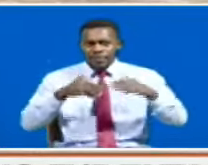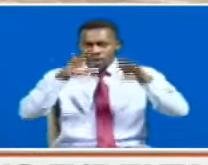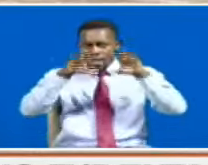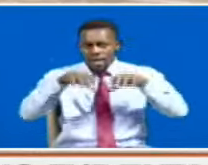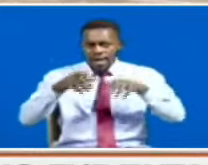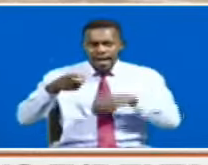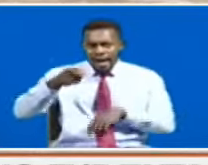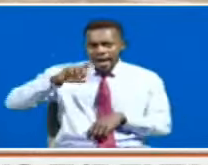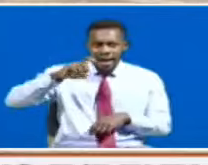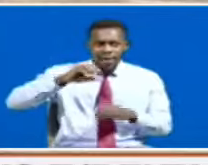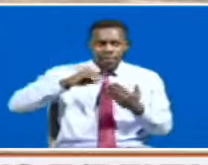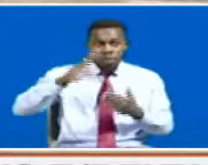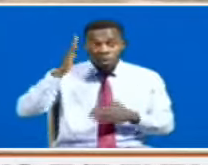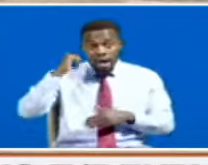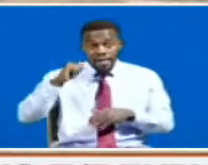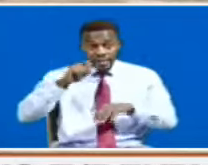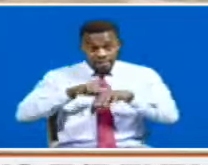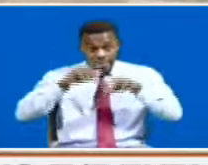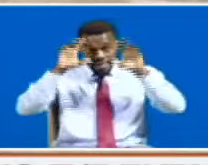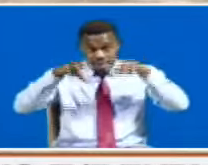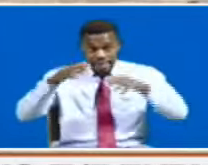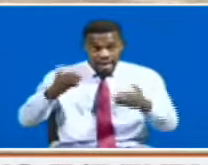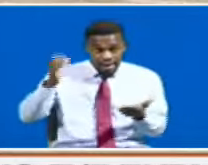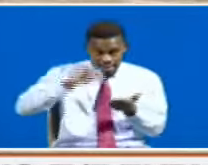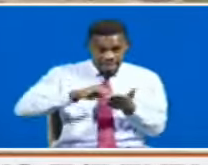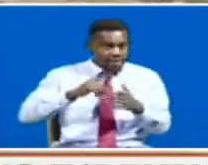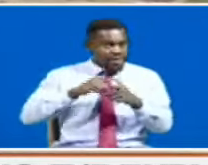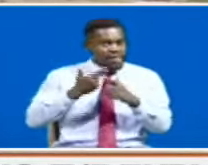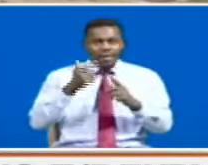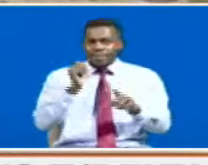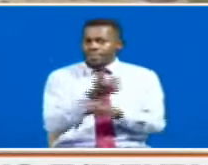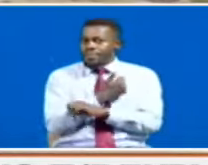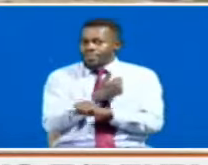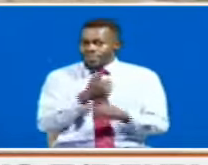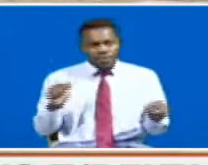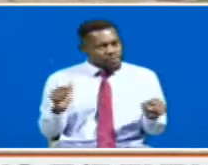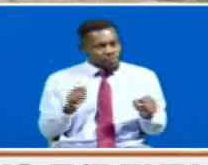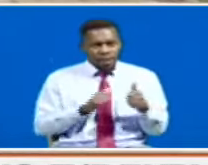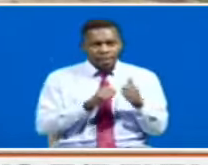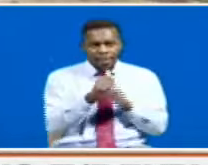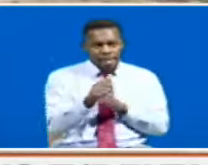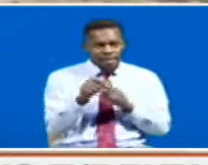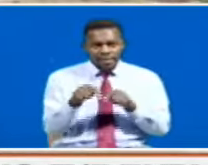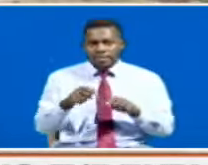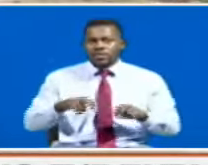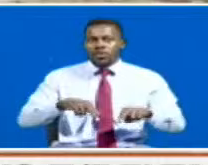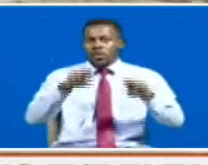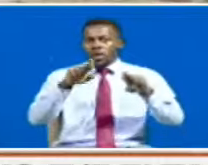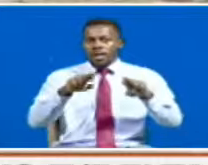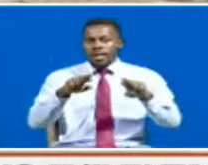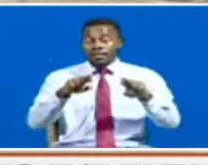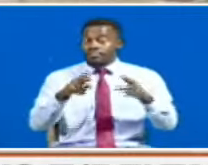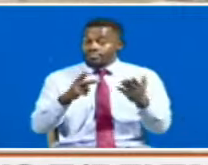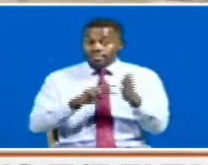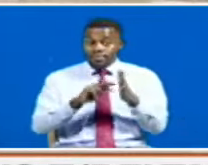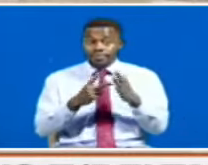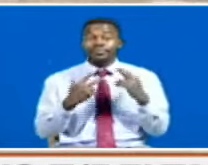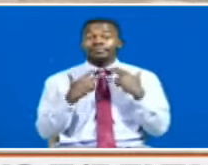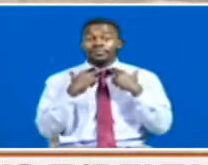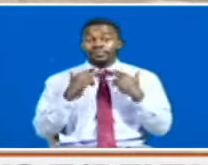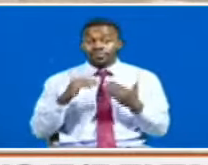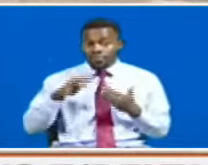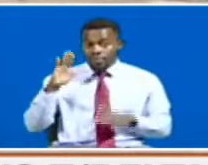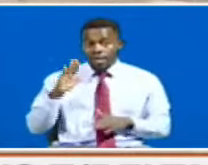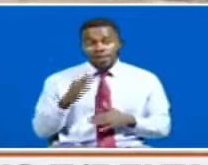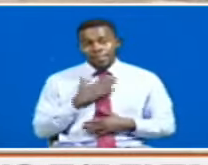sababu hii maji ikikuja tena hii barabara haitapitika, na watu wa Lamu walipata shida kwa sababu hii barabara. Hii Lamu na Tana River yenye